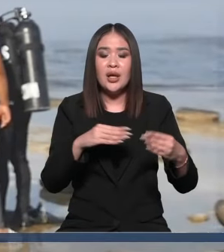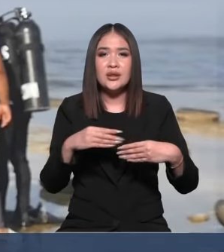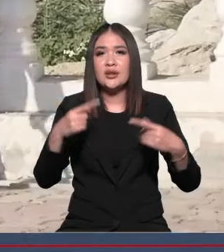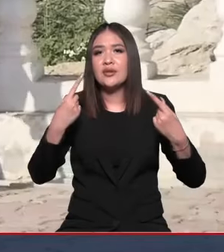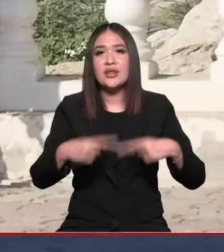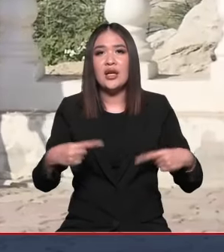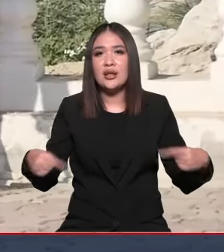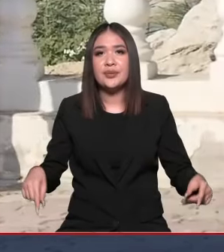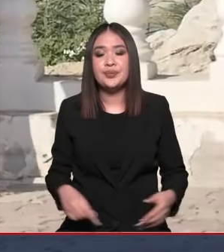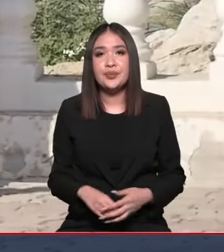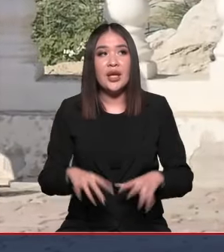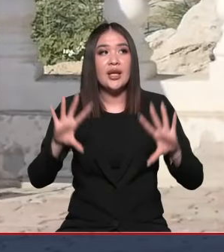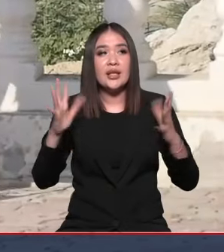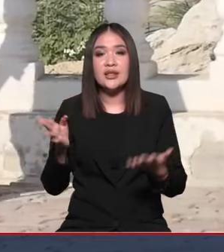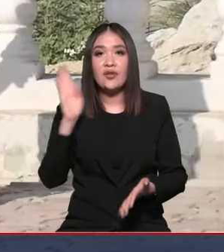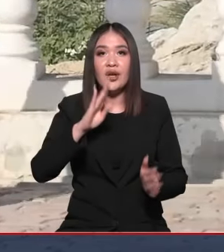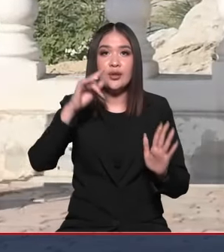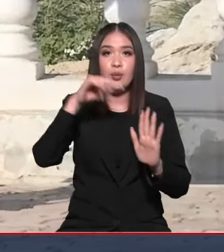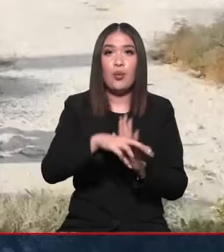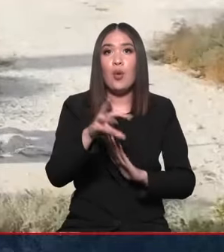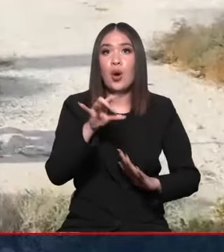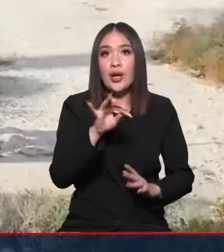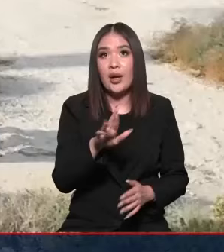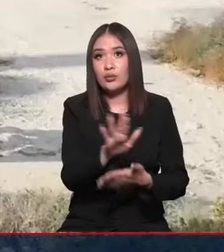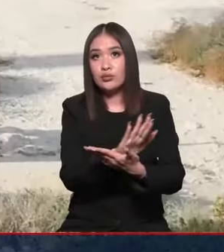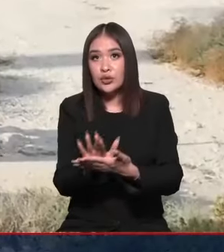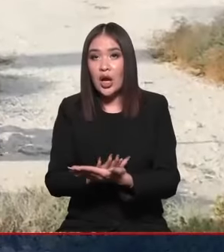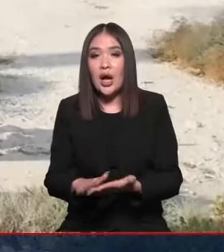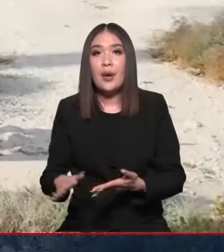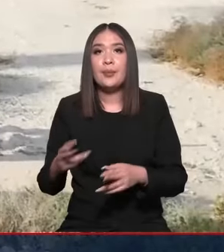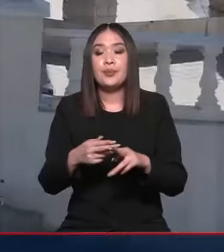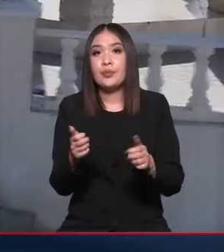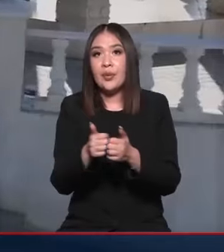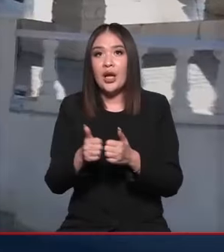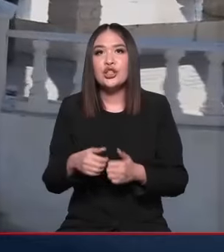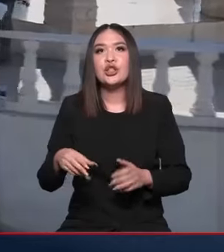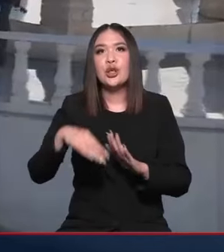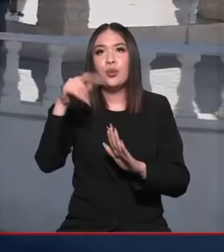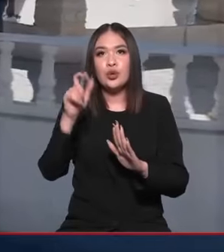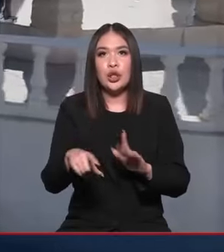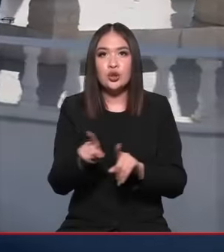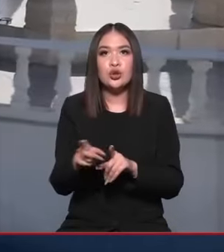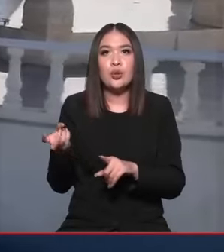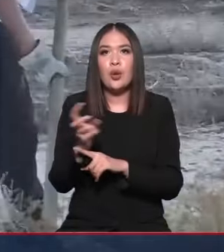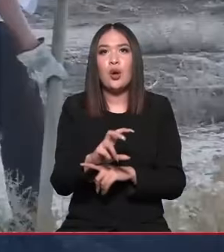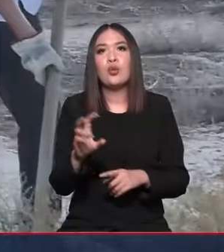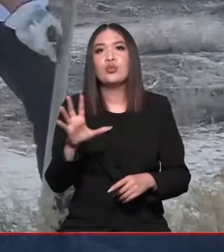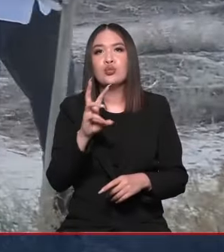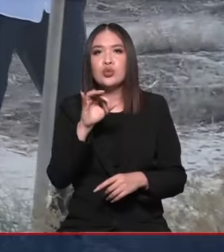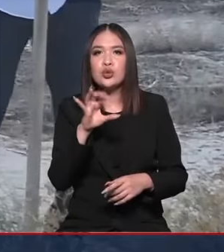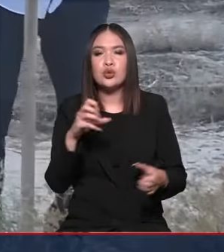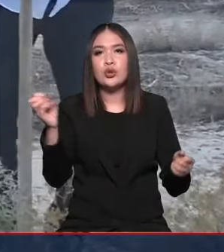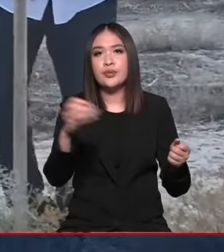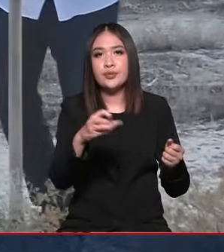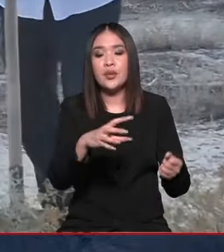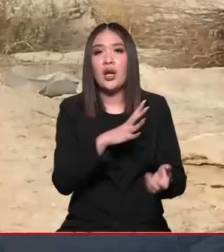вида. Если водолазы в море, то очищать от мусора береговую зону пришли депутаты. Вместо ценных бумаг у них мешки для мусора.